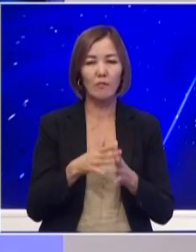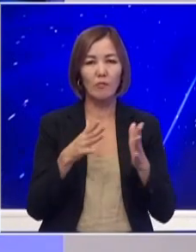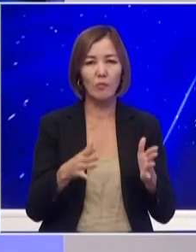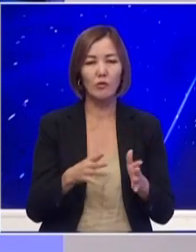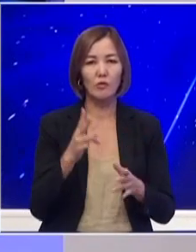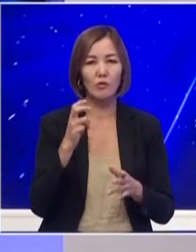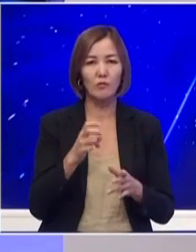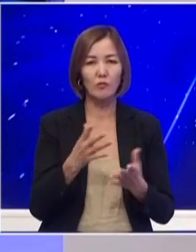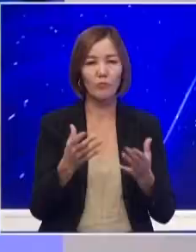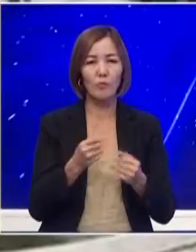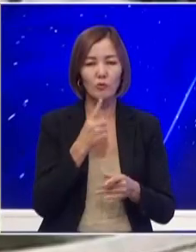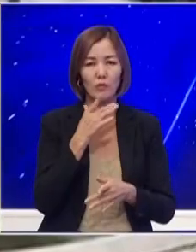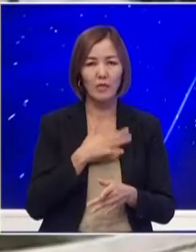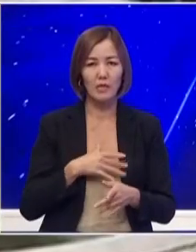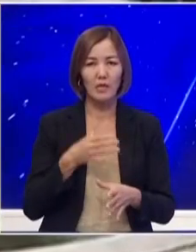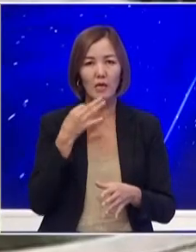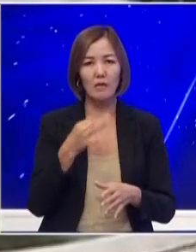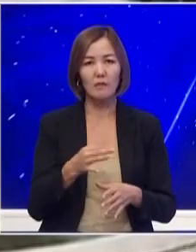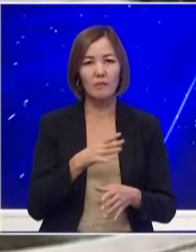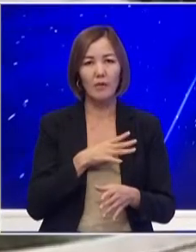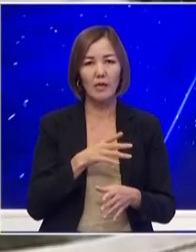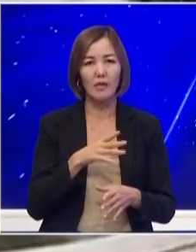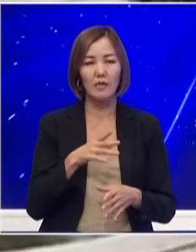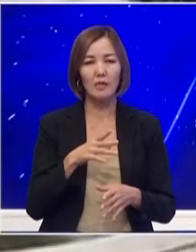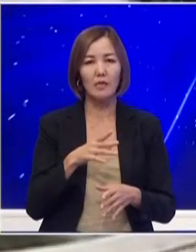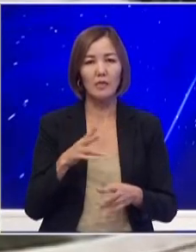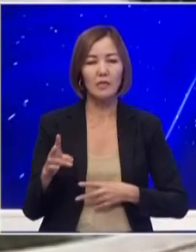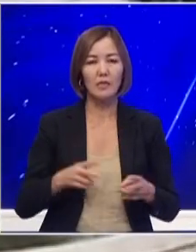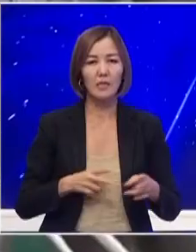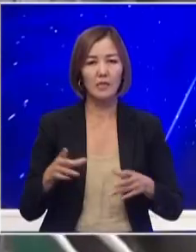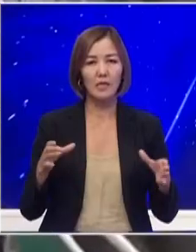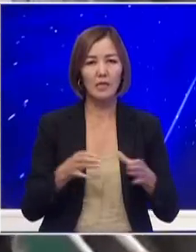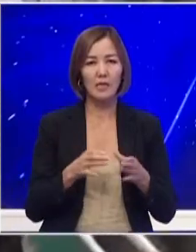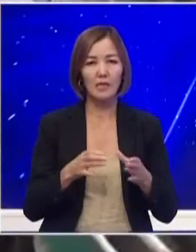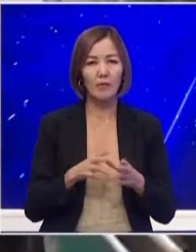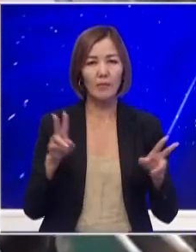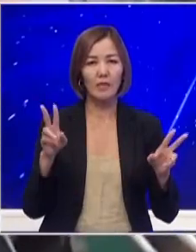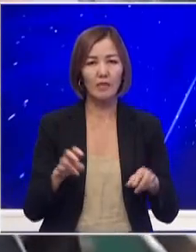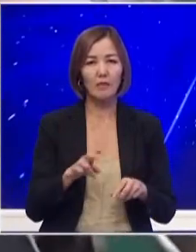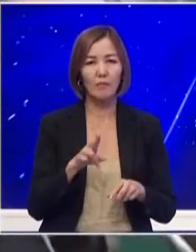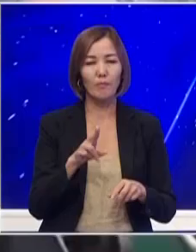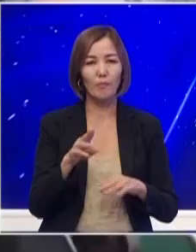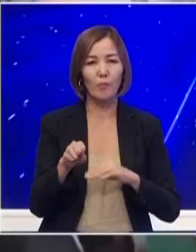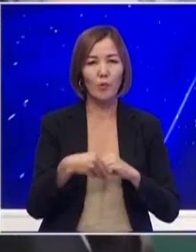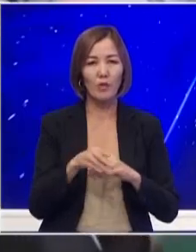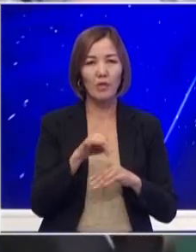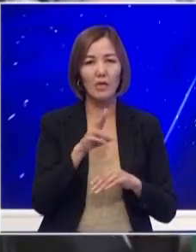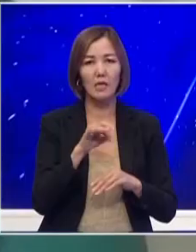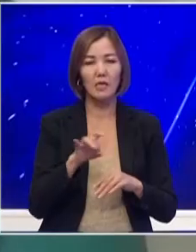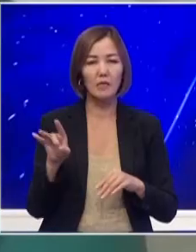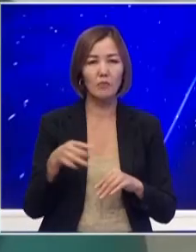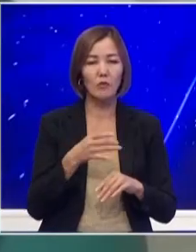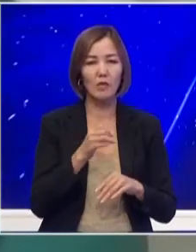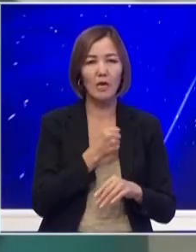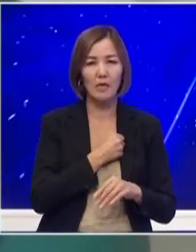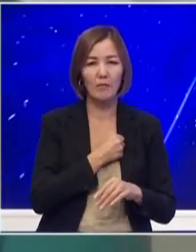Больше 200 получили ранения. Ответственность взяла на себя террористическая организация под названием «Подлинная ирландская республиканская